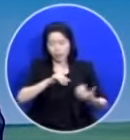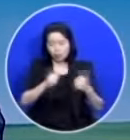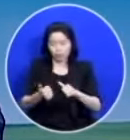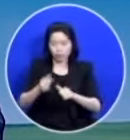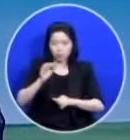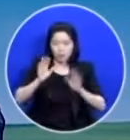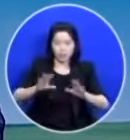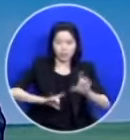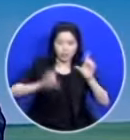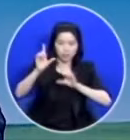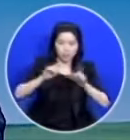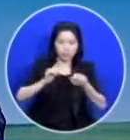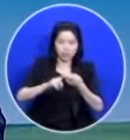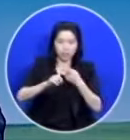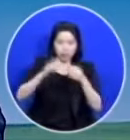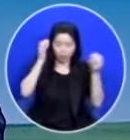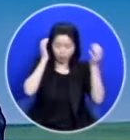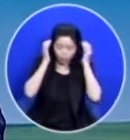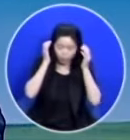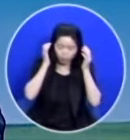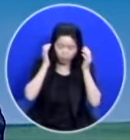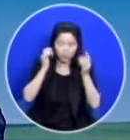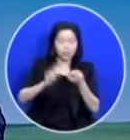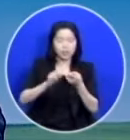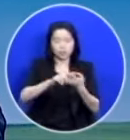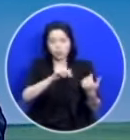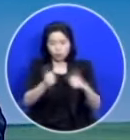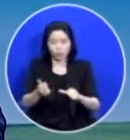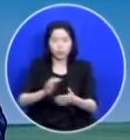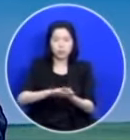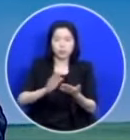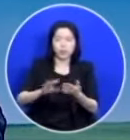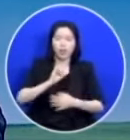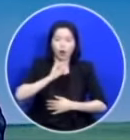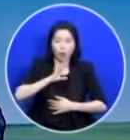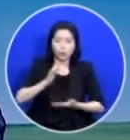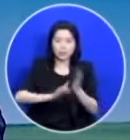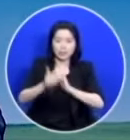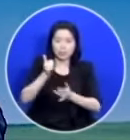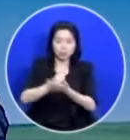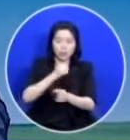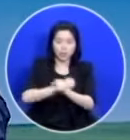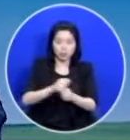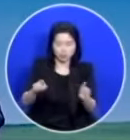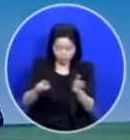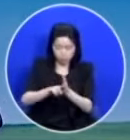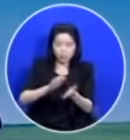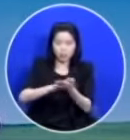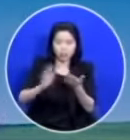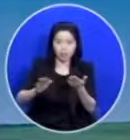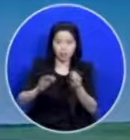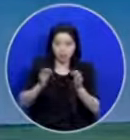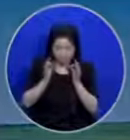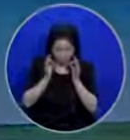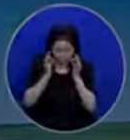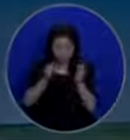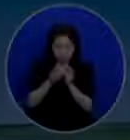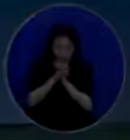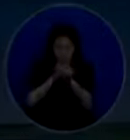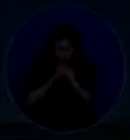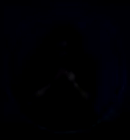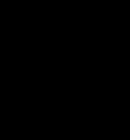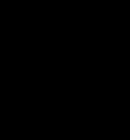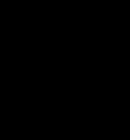현실에 대해 고통의 현실에 대해 죽었습니다 오직 예수님이 하실 것을 믿습니다 우리 간절히 주님께